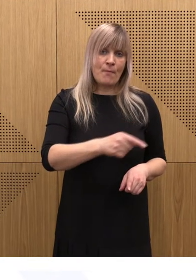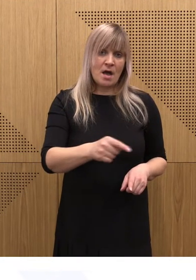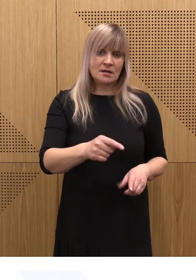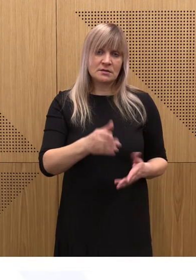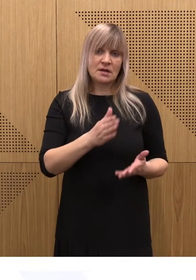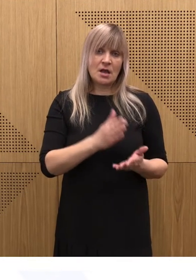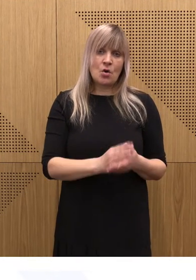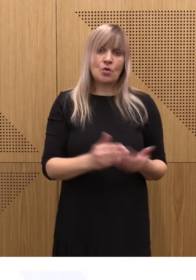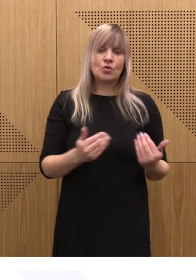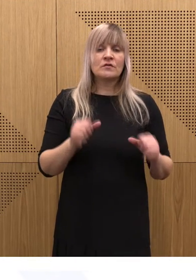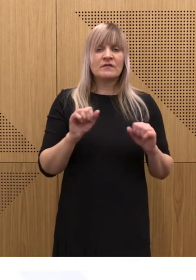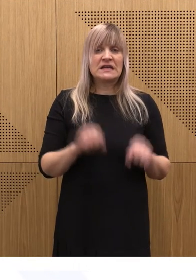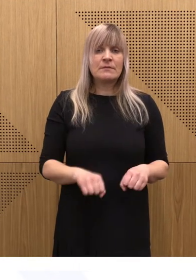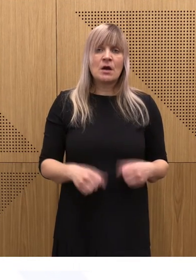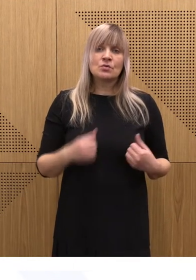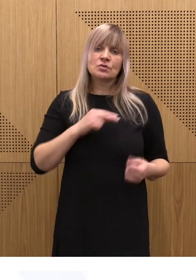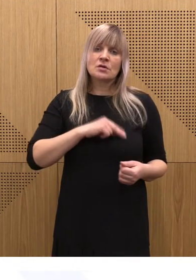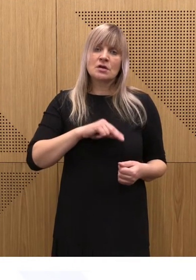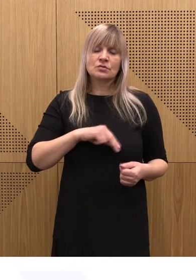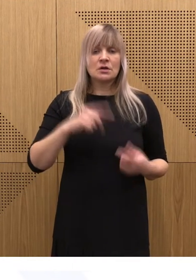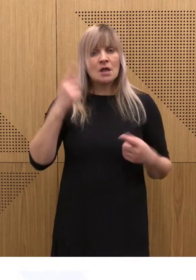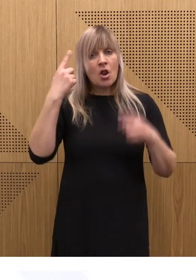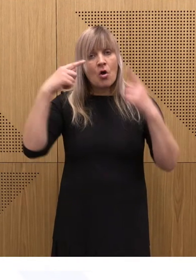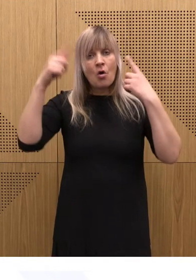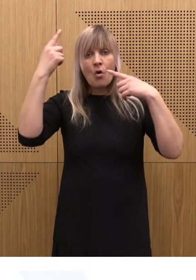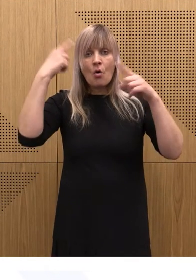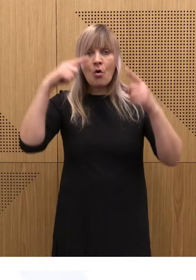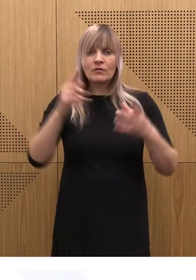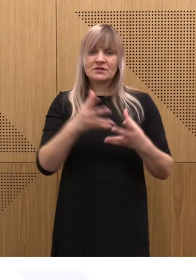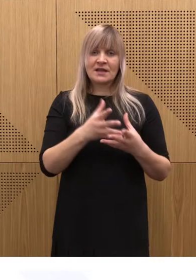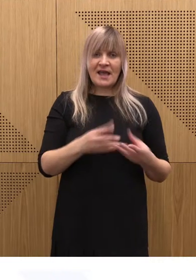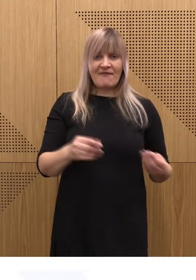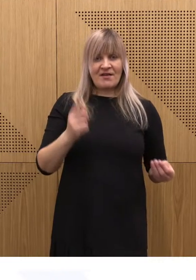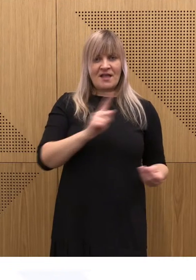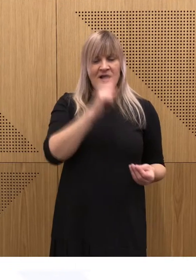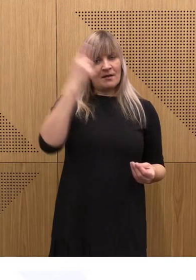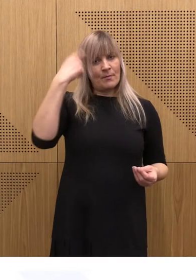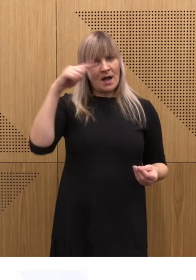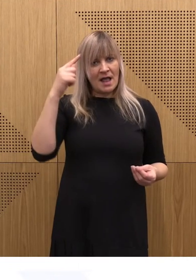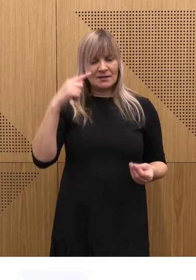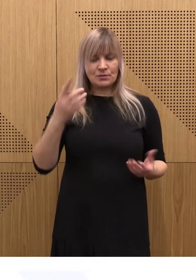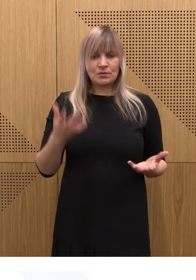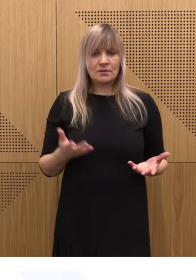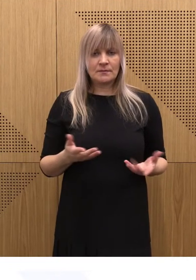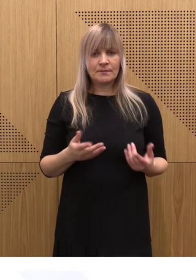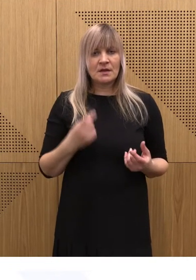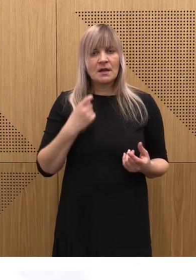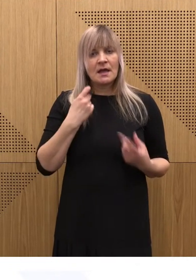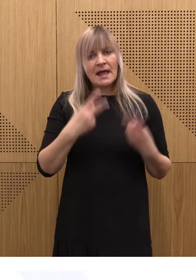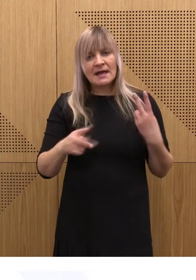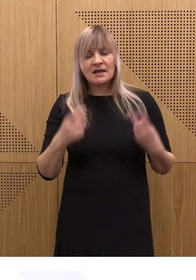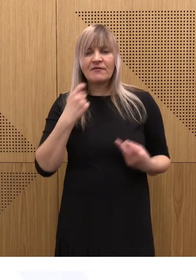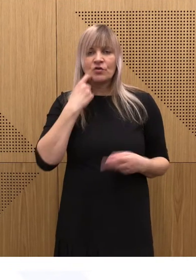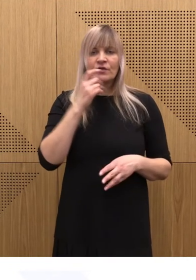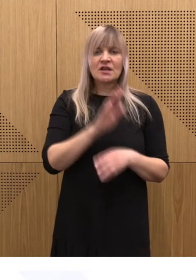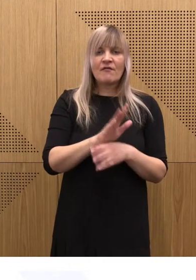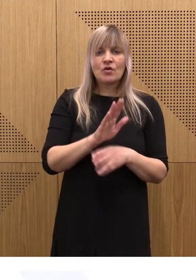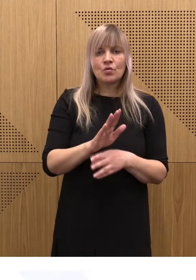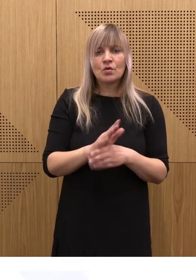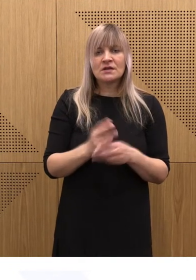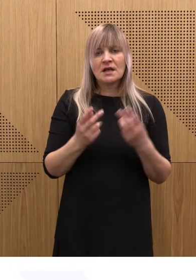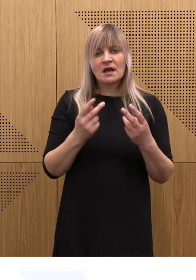on nüüd võimalus kasutada seda loovust, mis on kõik kevadest välja mõeldud. Need on erinevad huvitavad